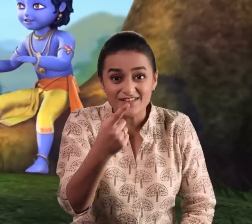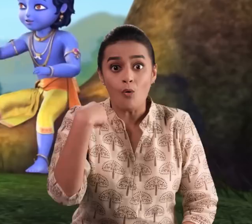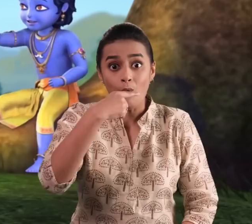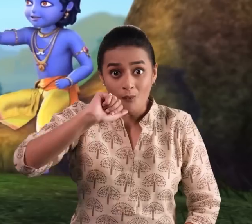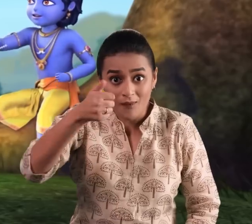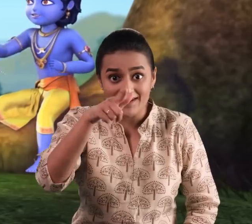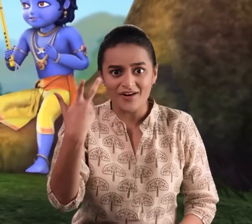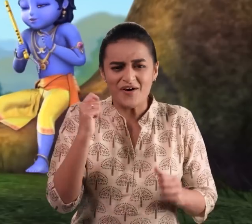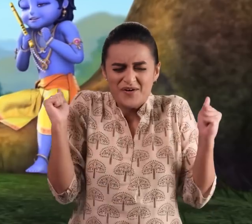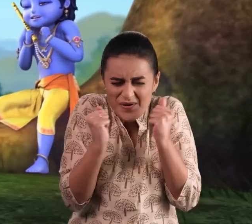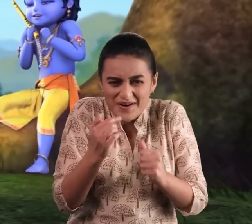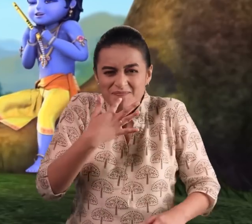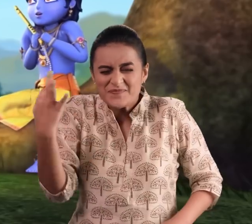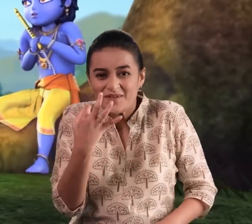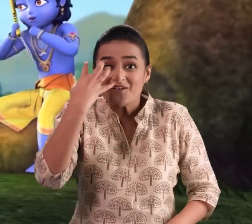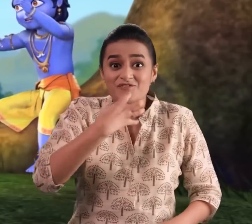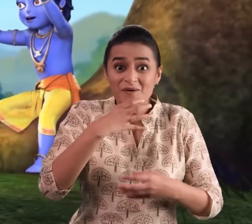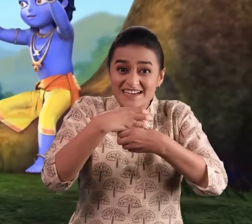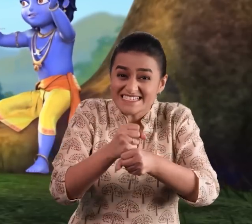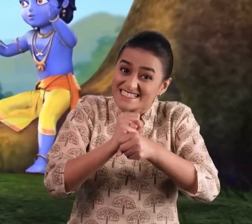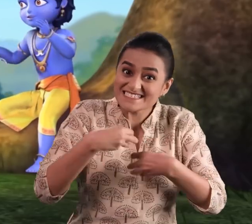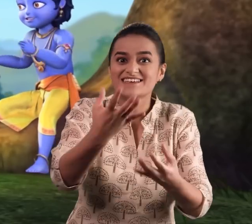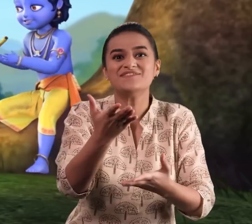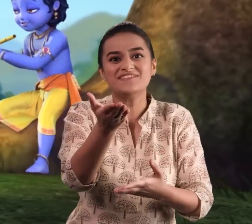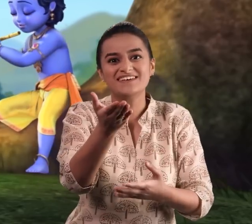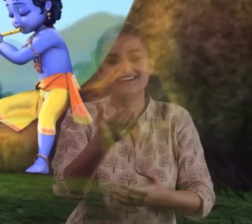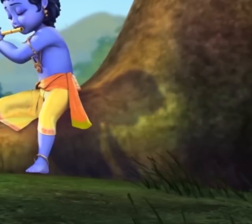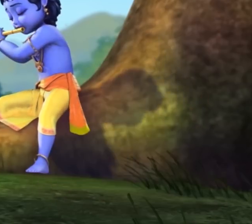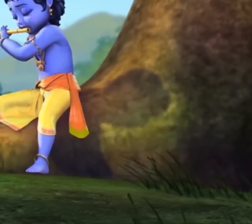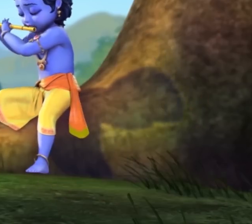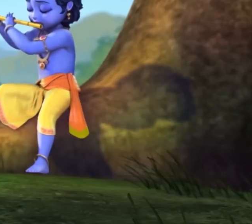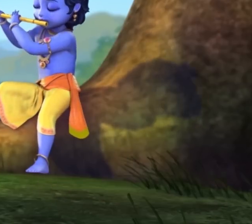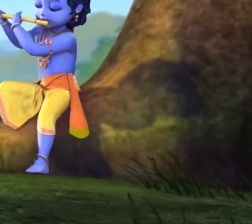जल्दी, विजेता को मिलेगा ठंडा मीठा फलों का रस।